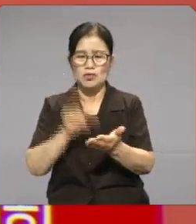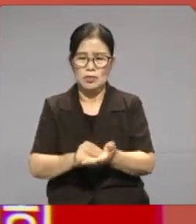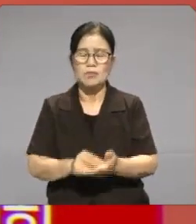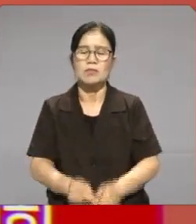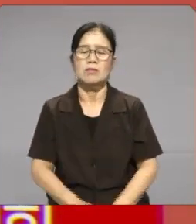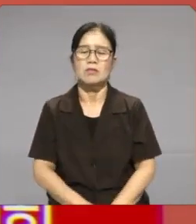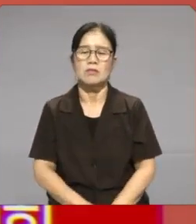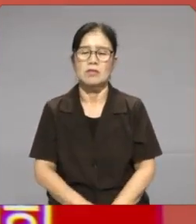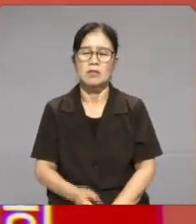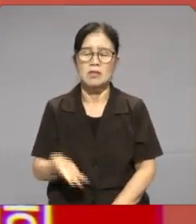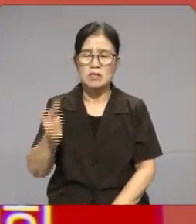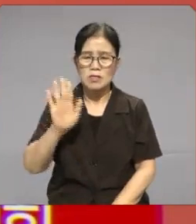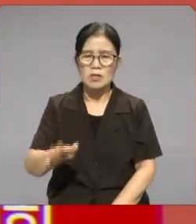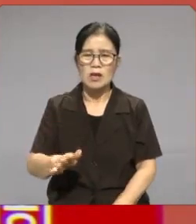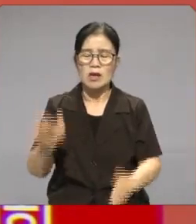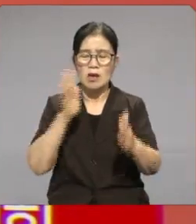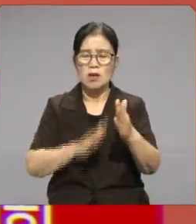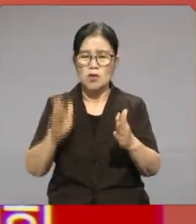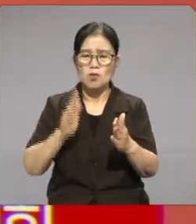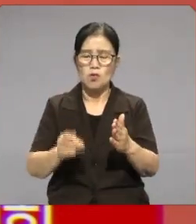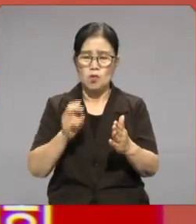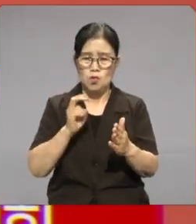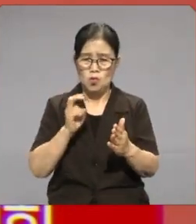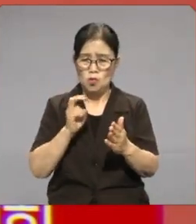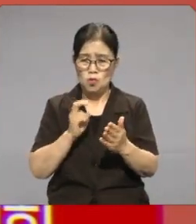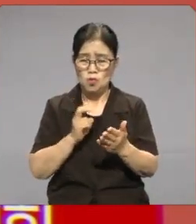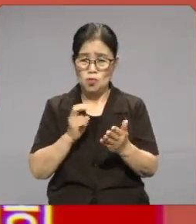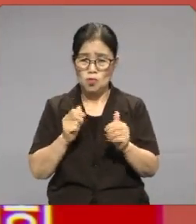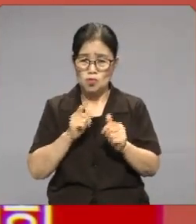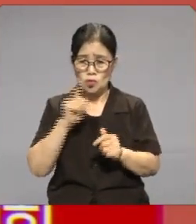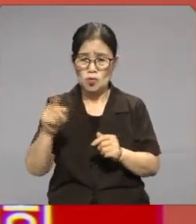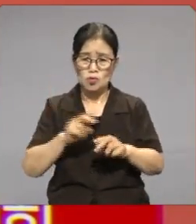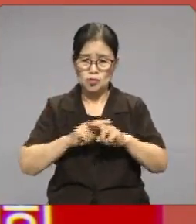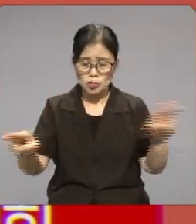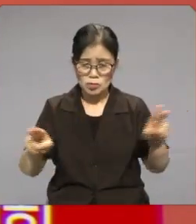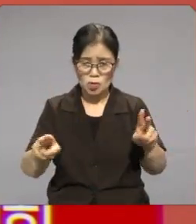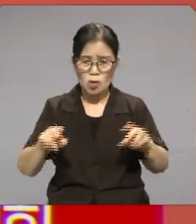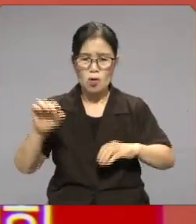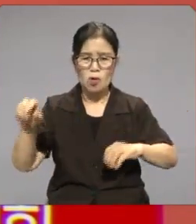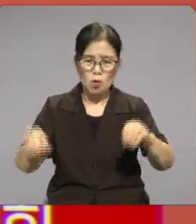사안입니다. 그런데 공소 취소는커녕